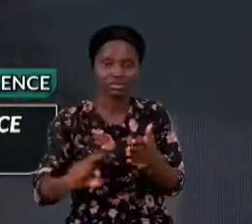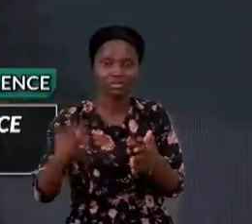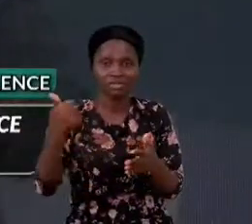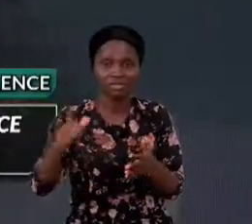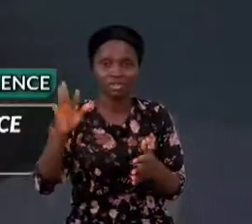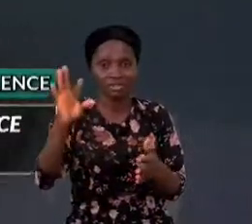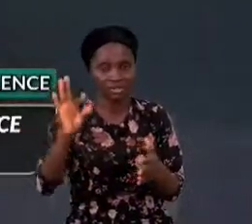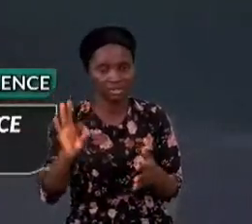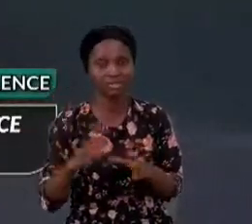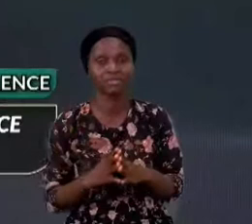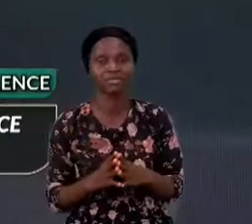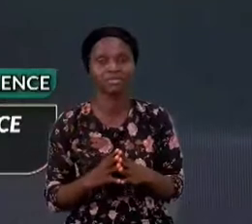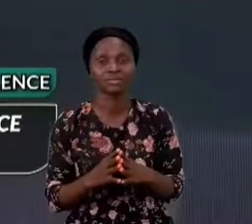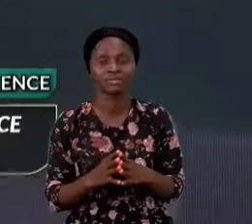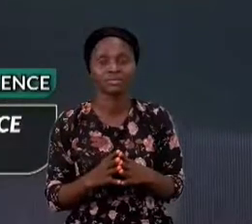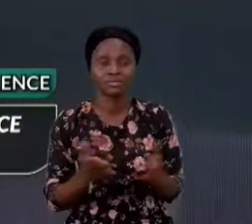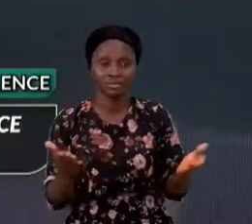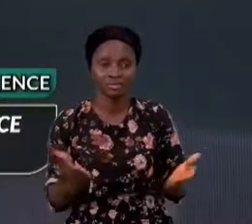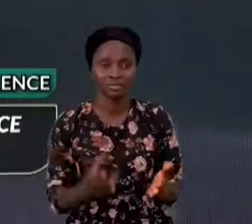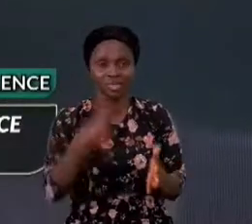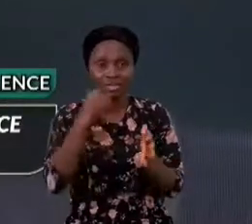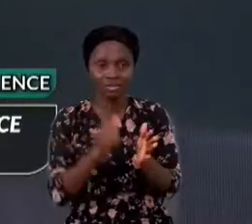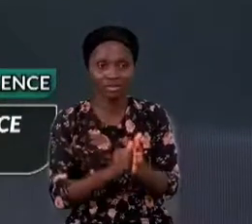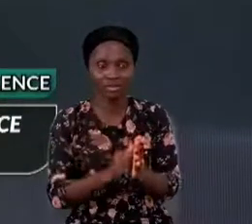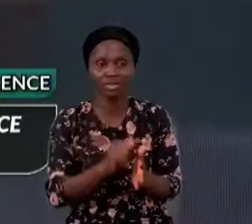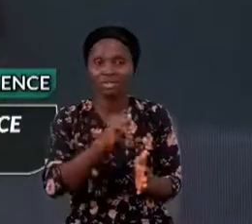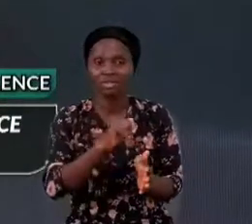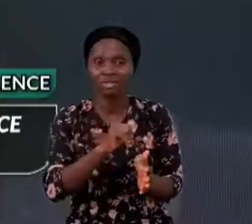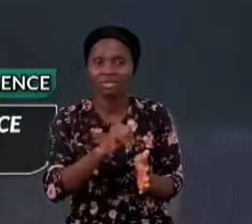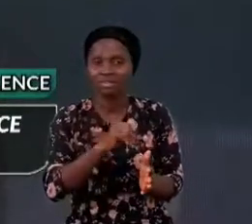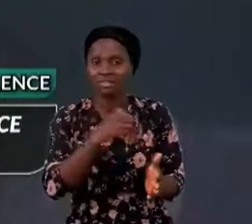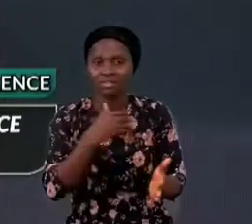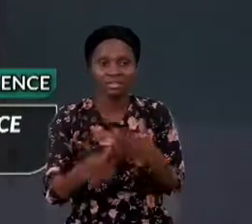Néanmoins, le solide fondement de Dieu reste debout. »